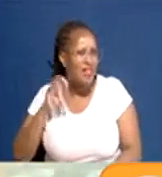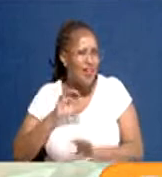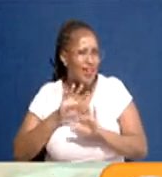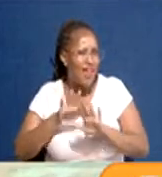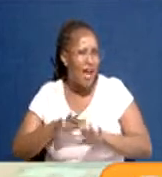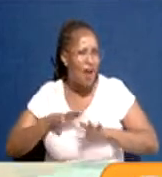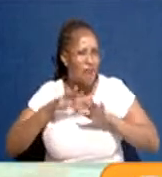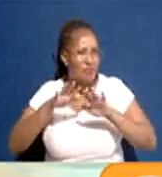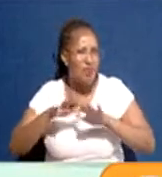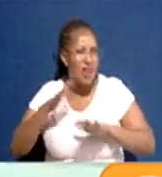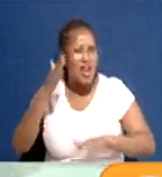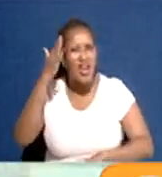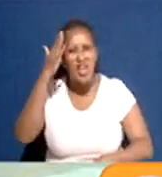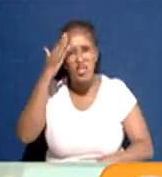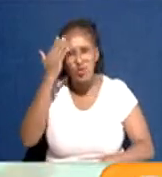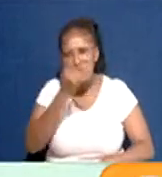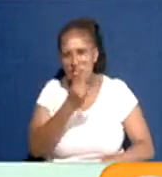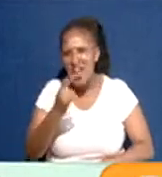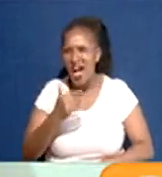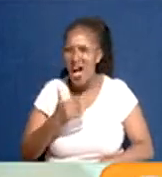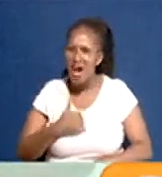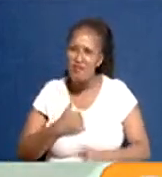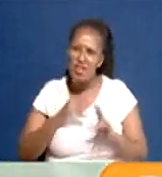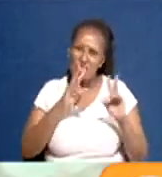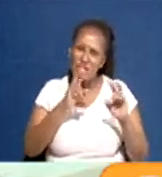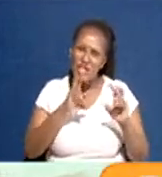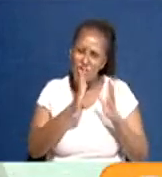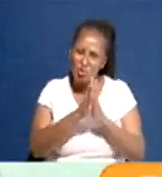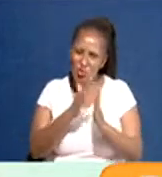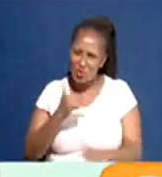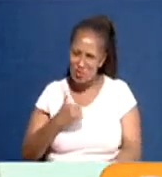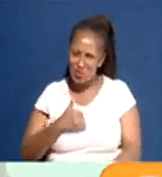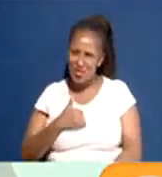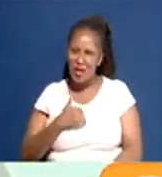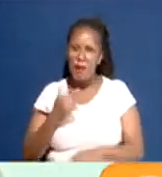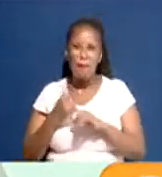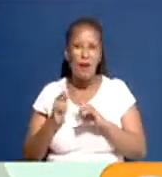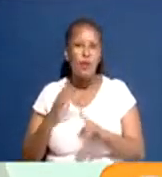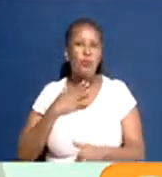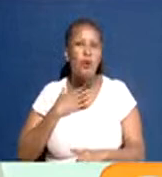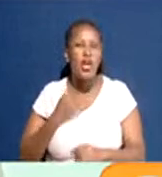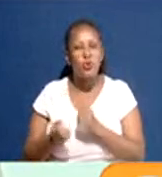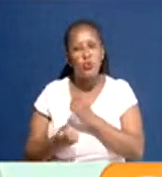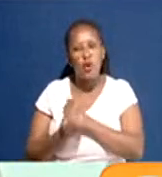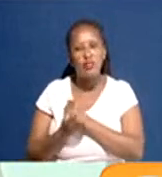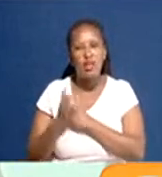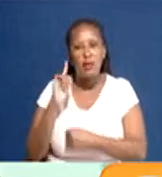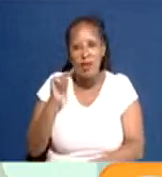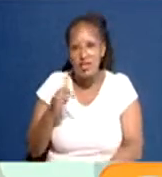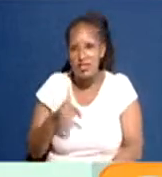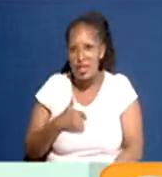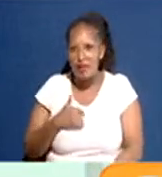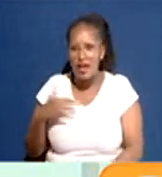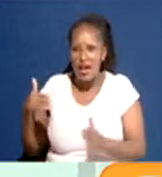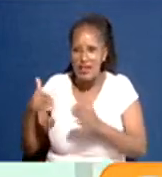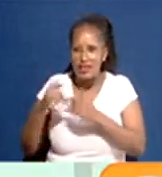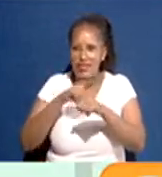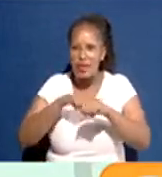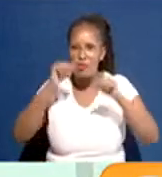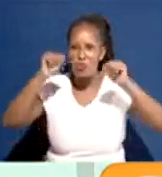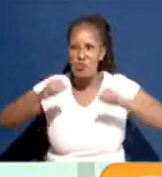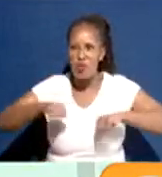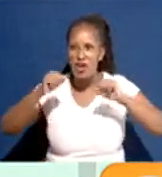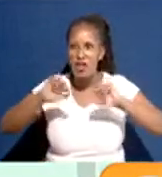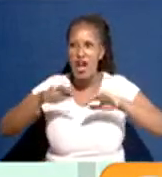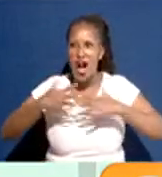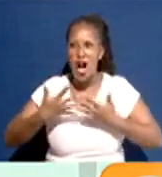know muko na maneno kidogo na mimi hapo, lakini I am going to explain myself. Mpaka tukubaliane vile